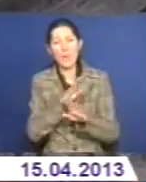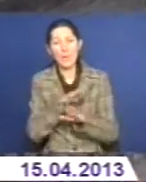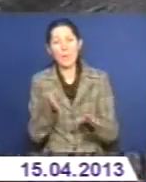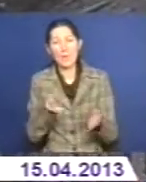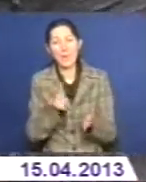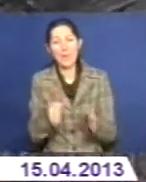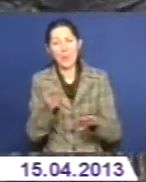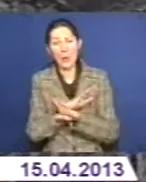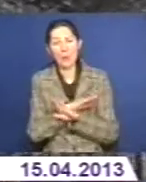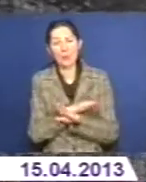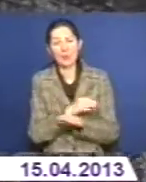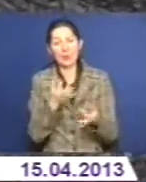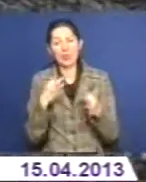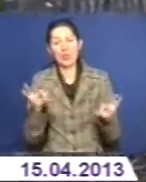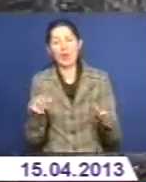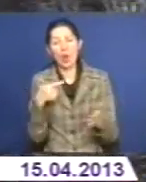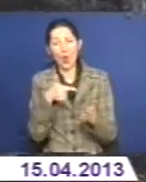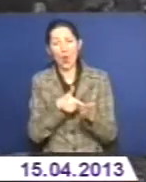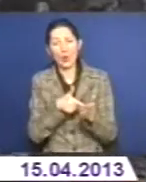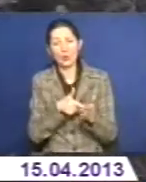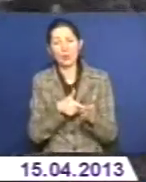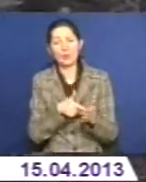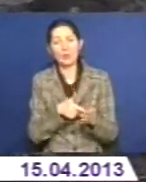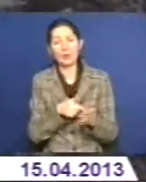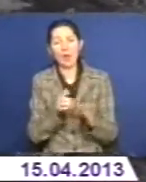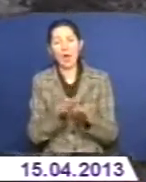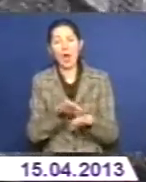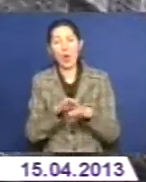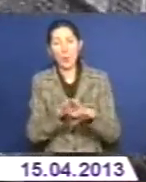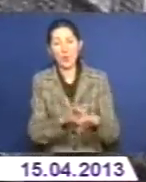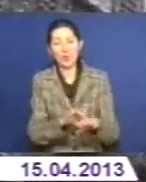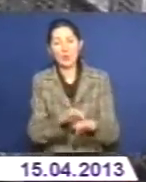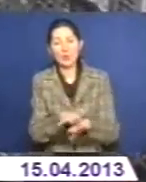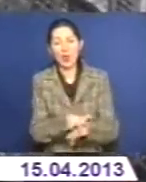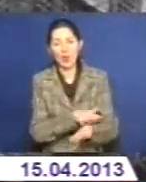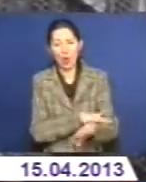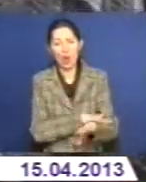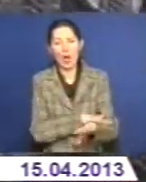Навесні 1944 року проходила тривала, безперервна, жертовна